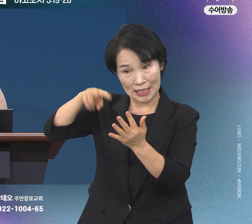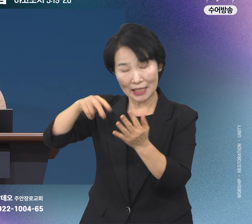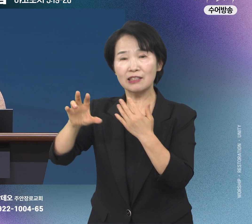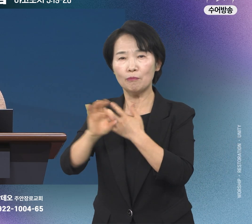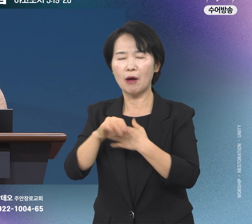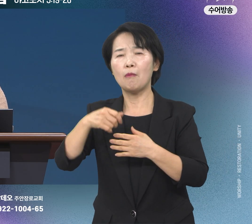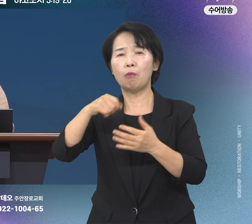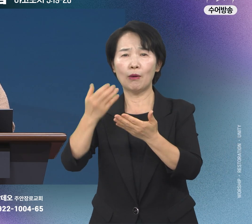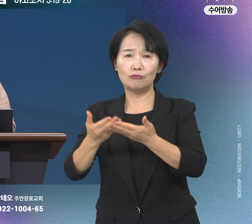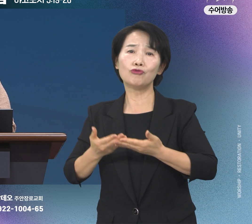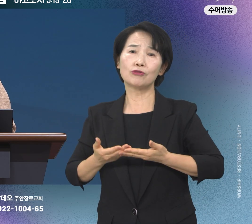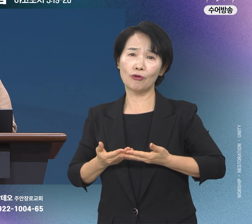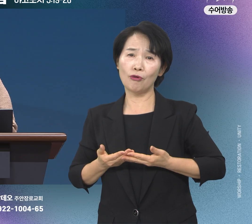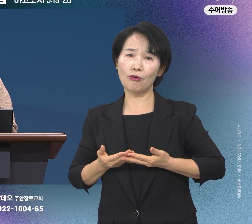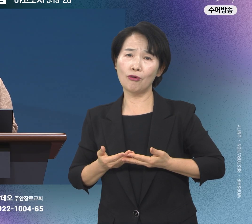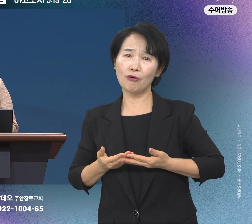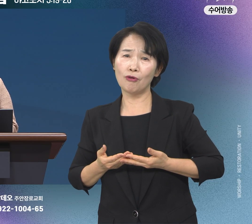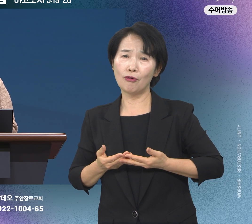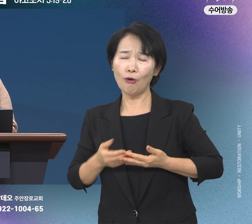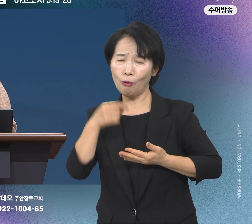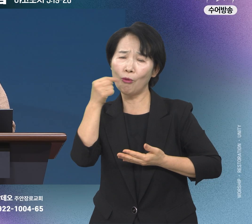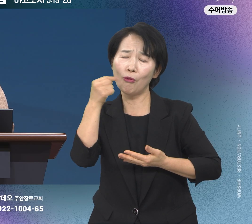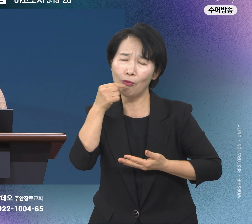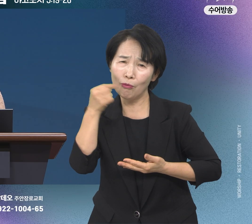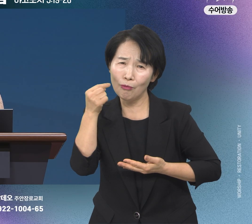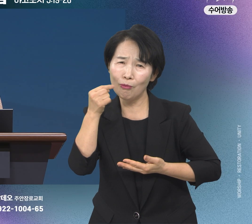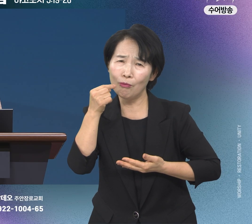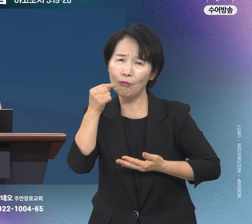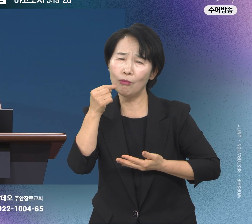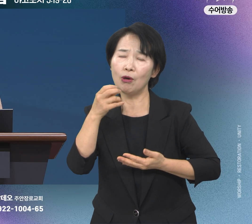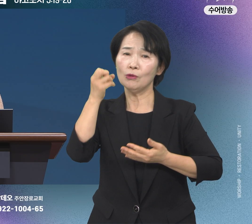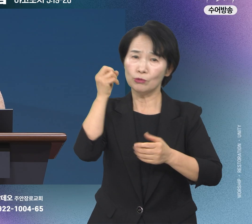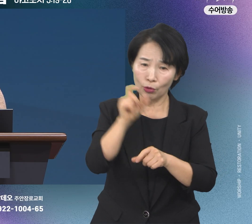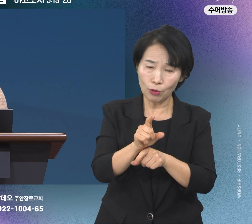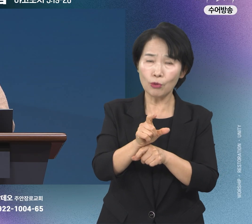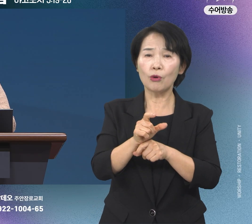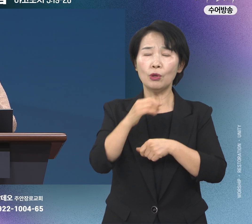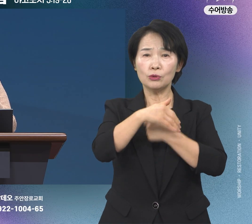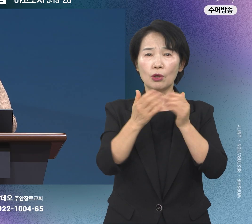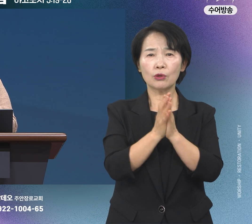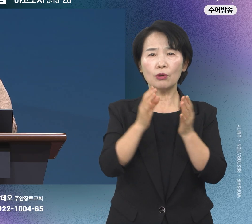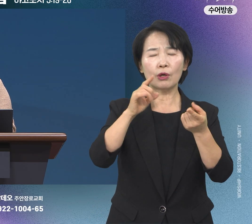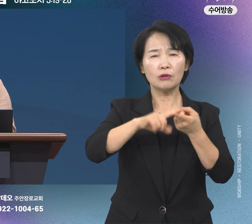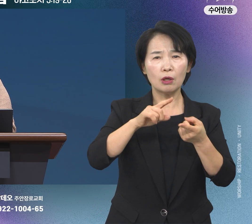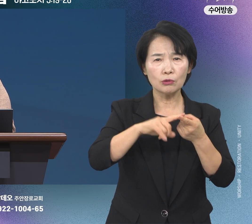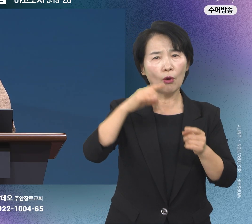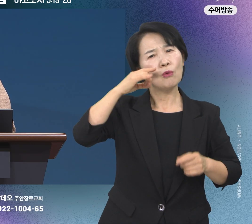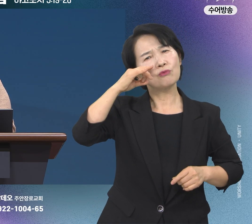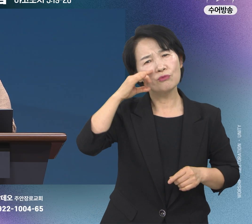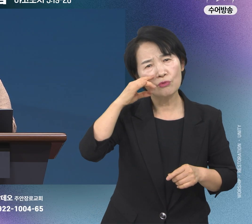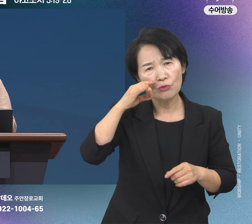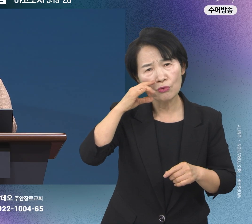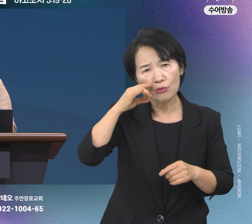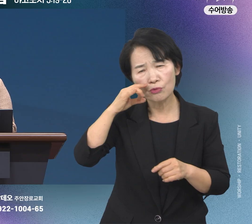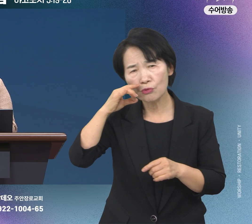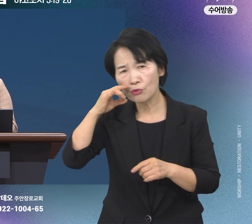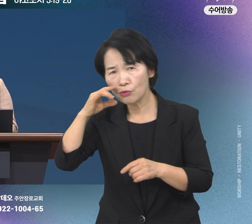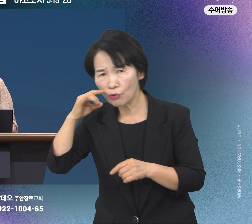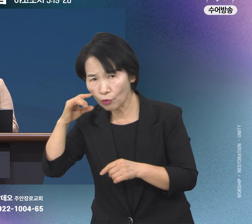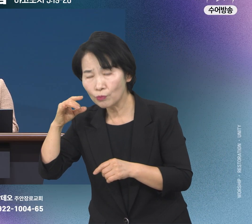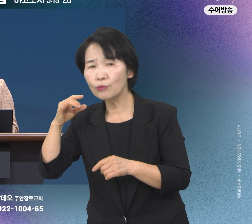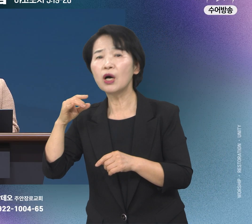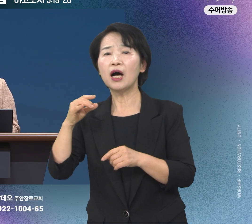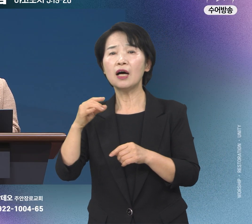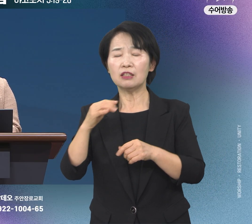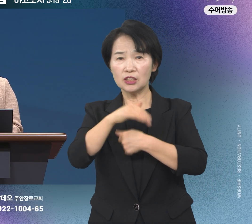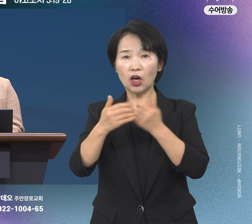있었습니다. 그리고 뿐만 아니라 성경에 대해서 궁금증을 가지고 이 성경 한 권을 읽어야지만이 갖고 싶은